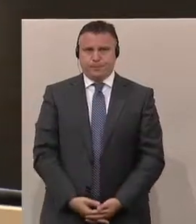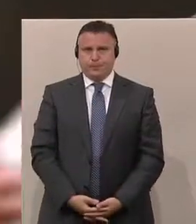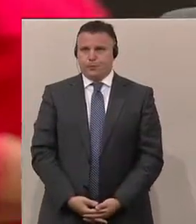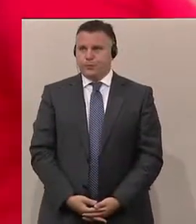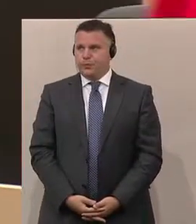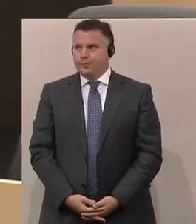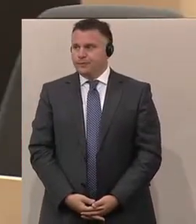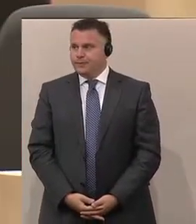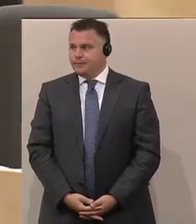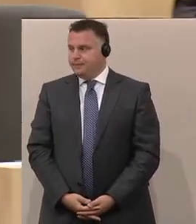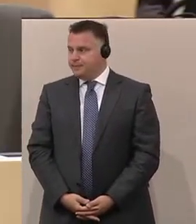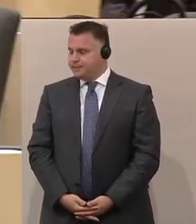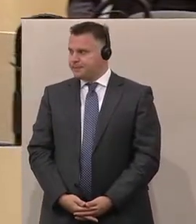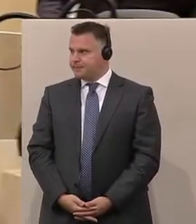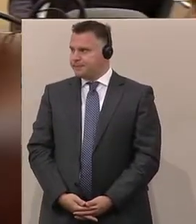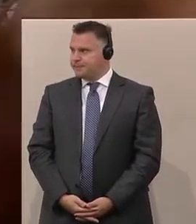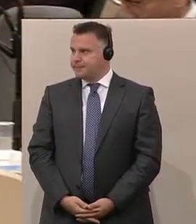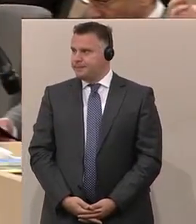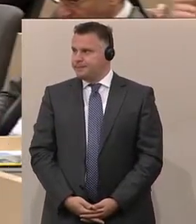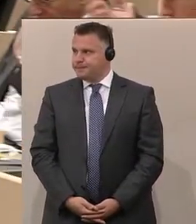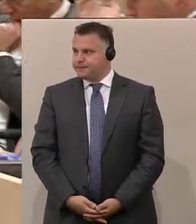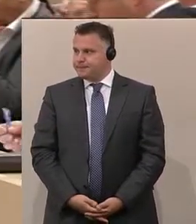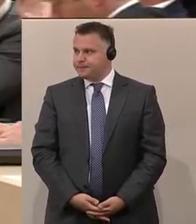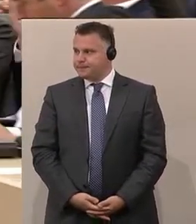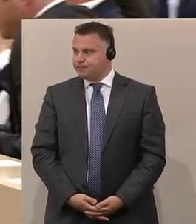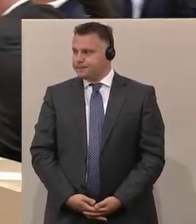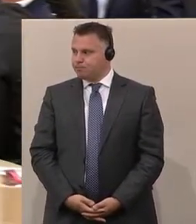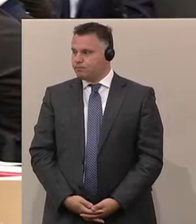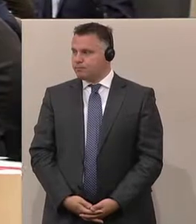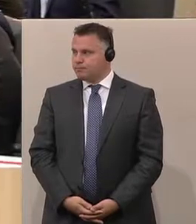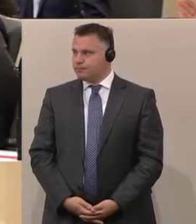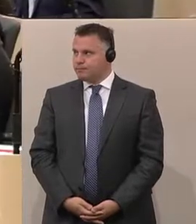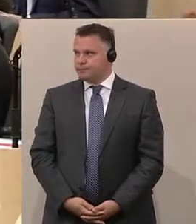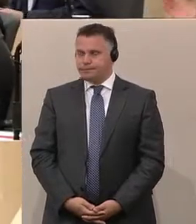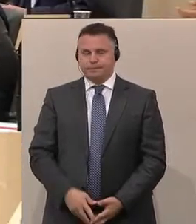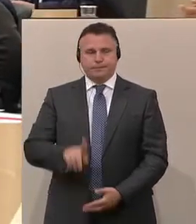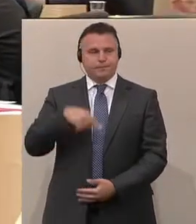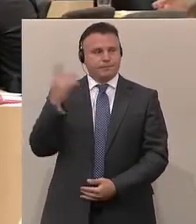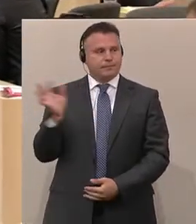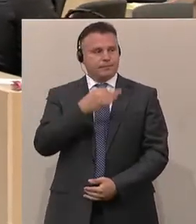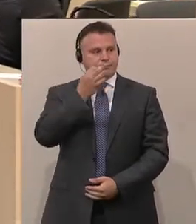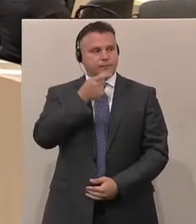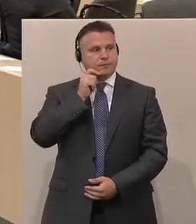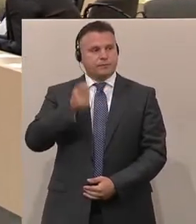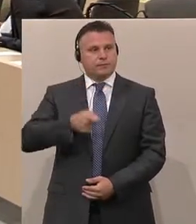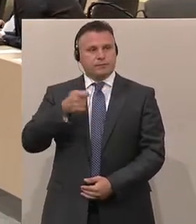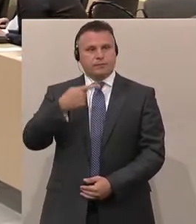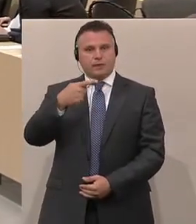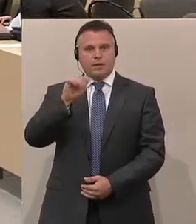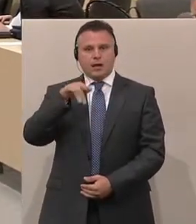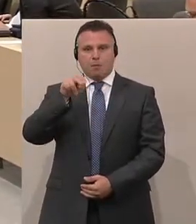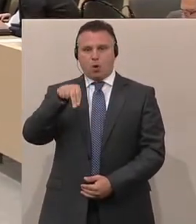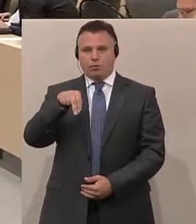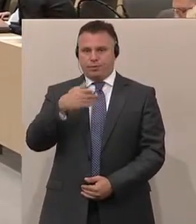Königin Wilberg-Huber von den Freiheitlichen kommt Claudia Gammann, die Frauensprecherin der NEOS, zu Wort. Sie wird einen anderen Blick auf